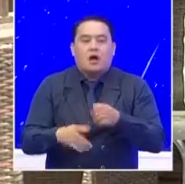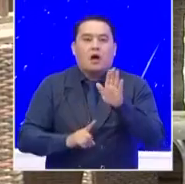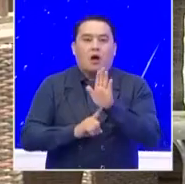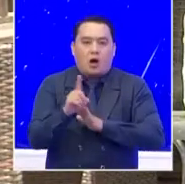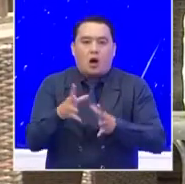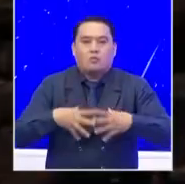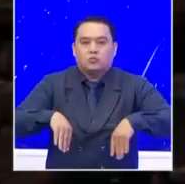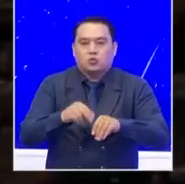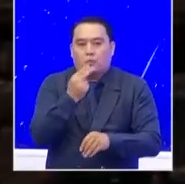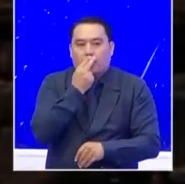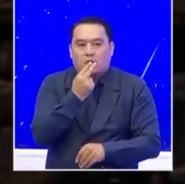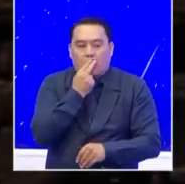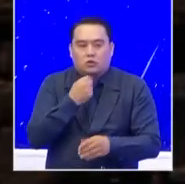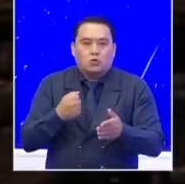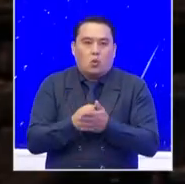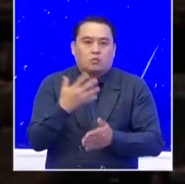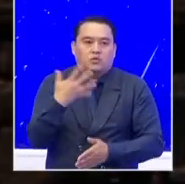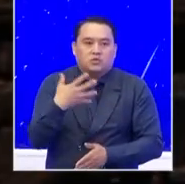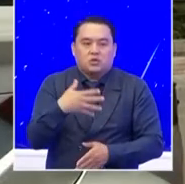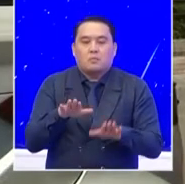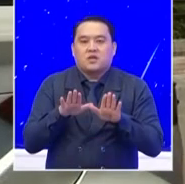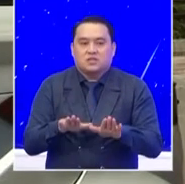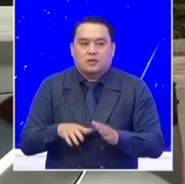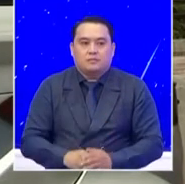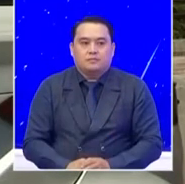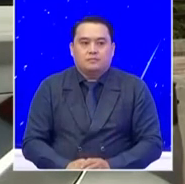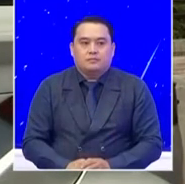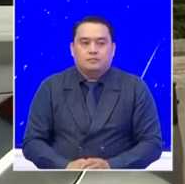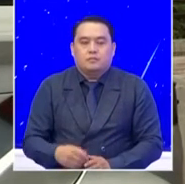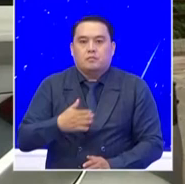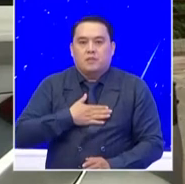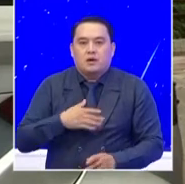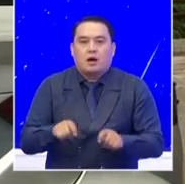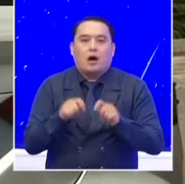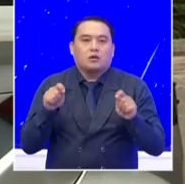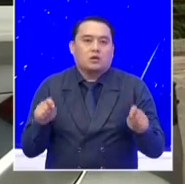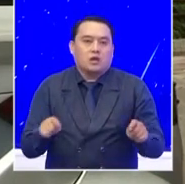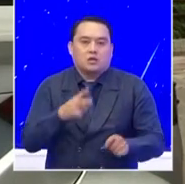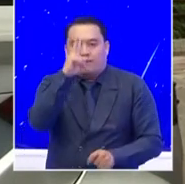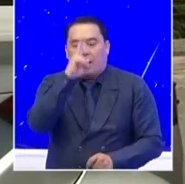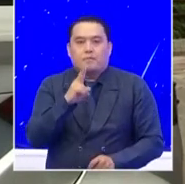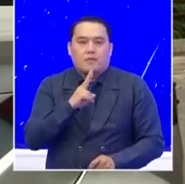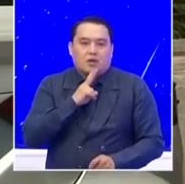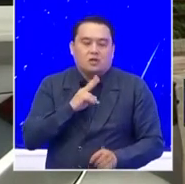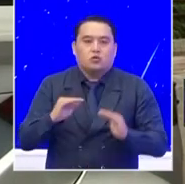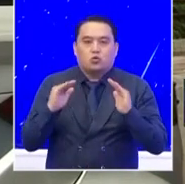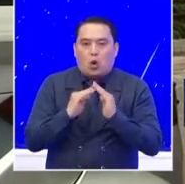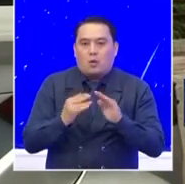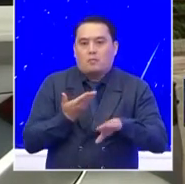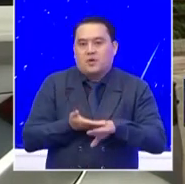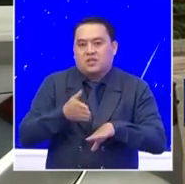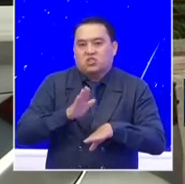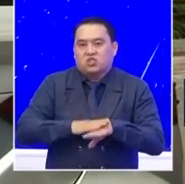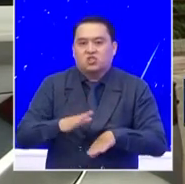объекты общественного питания до 50 посадочных мест. Наконец-то мы открылись. 2 месяца сидели. Конечно, было